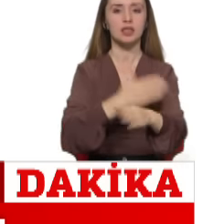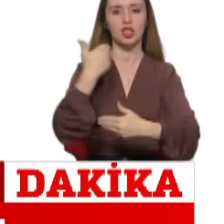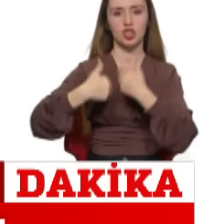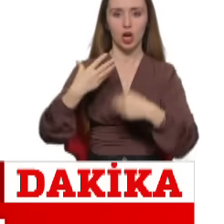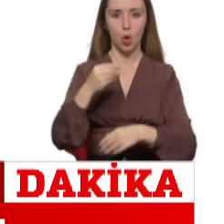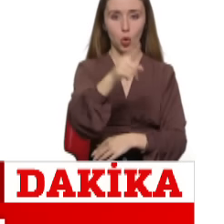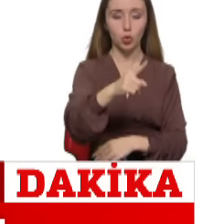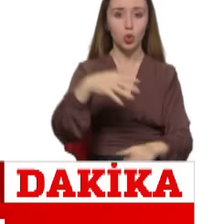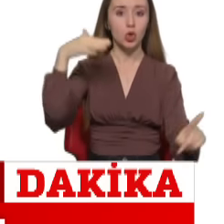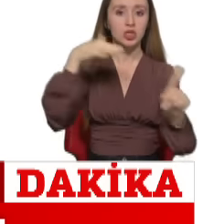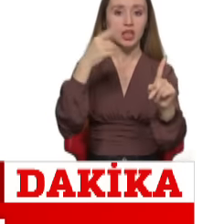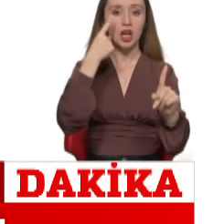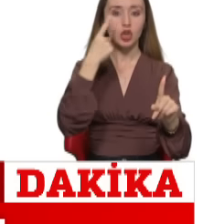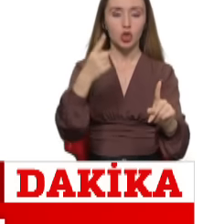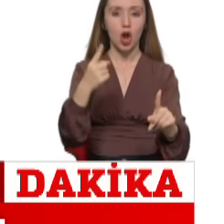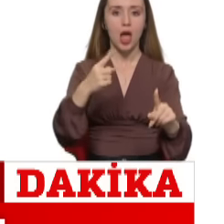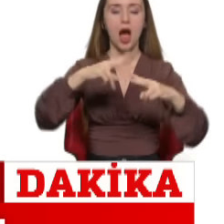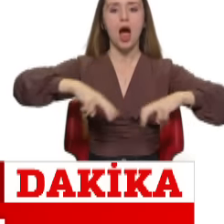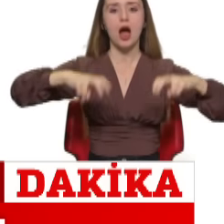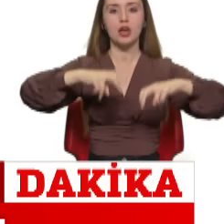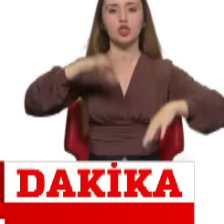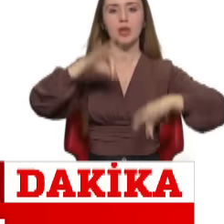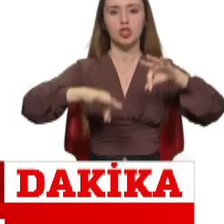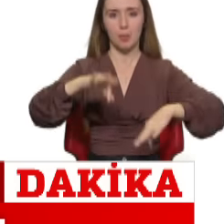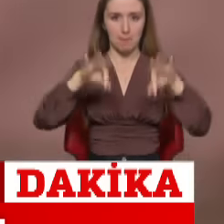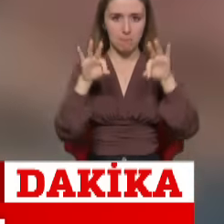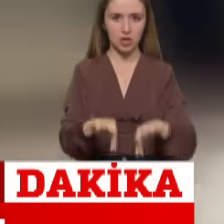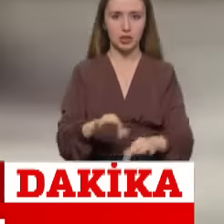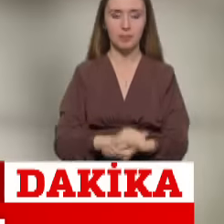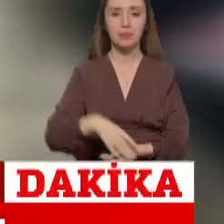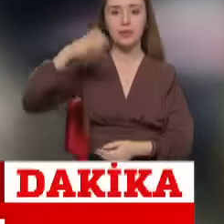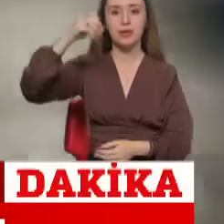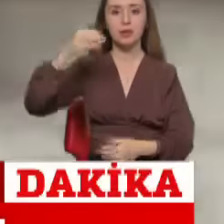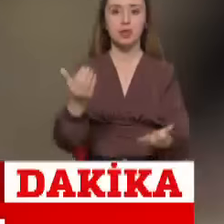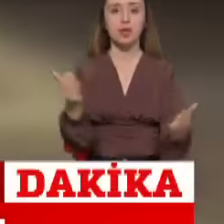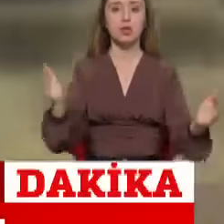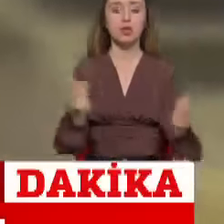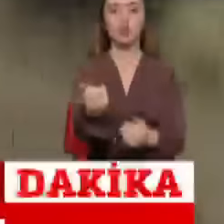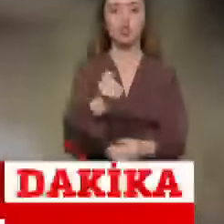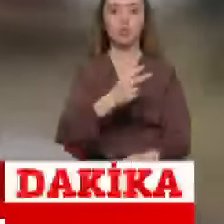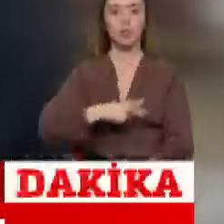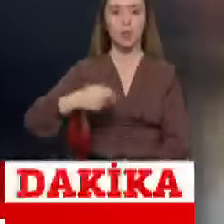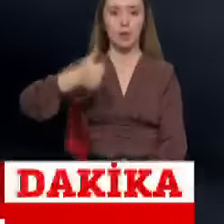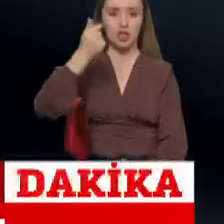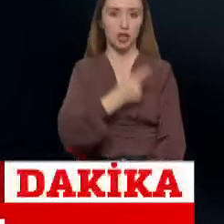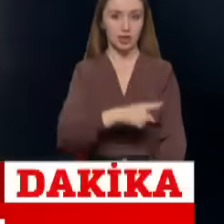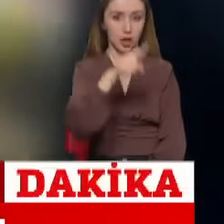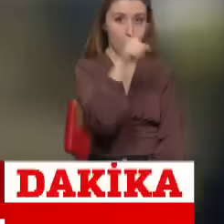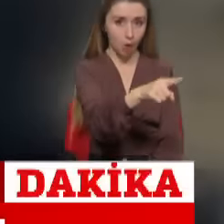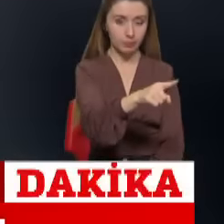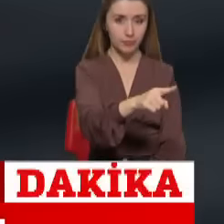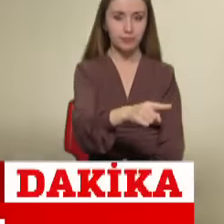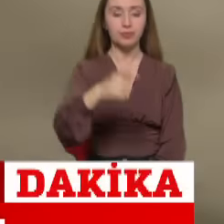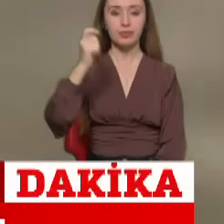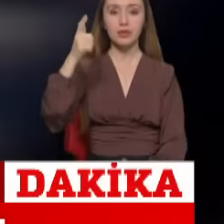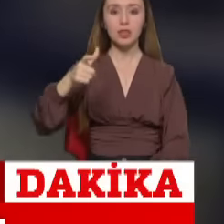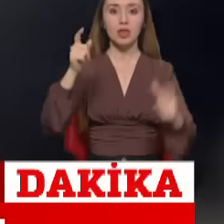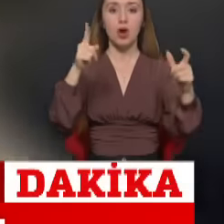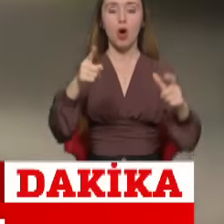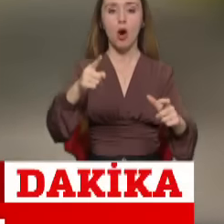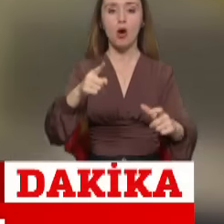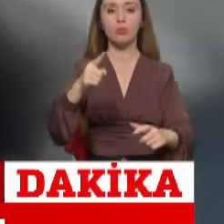yaralanmıştır. Saldırıya ilişkin geniş çaplı tahkikat başlatılmıştır. AK Parti Küçükçekmece Belediye Başkan Adayı Aziz Yeniay, ilçede bulunan